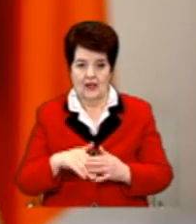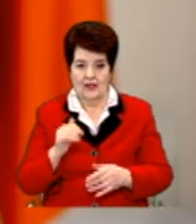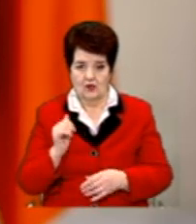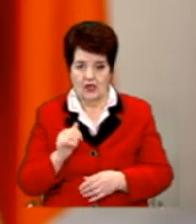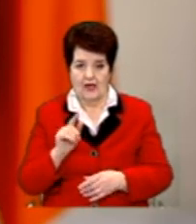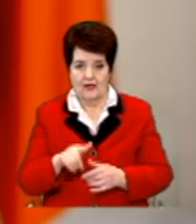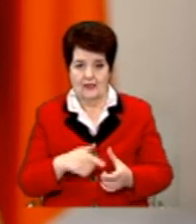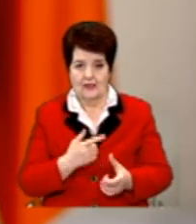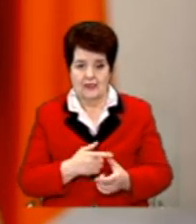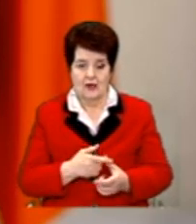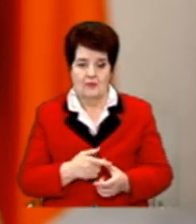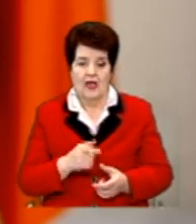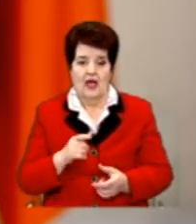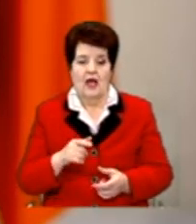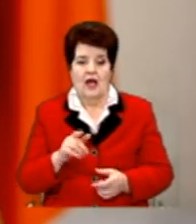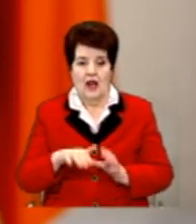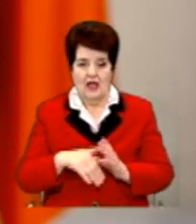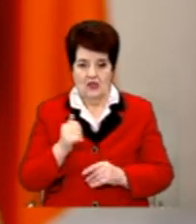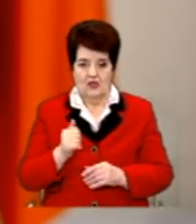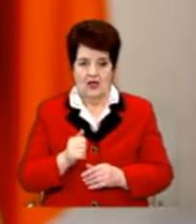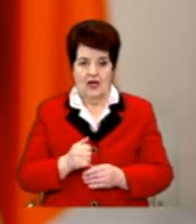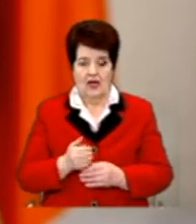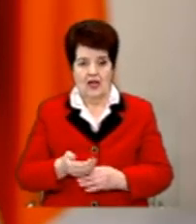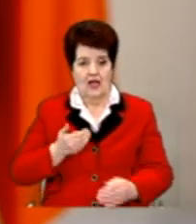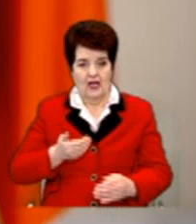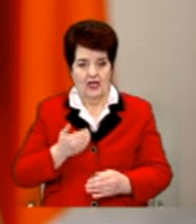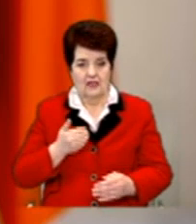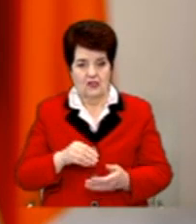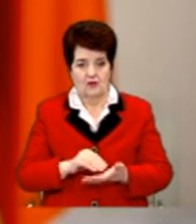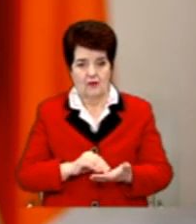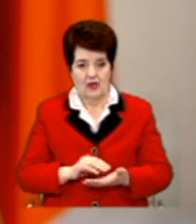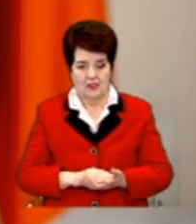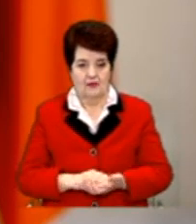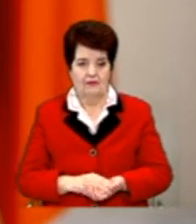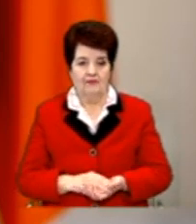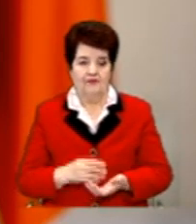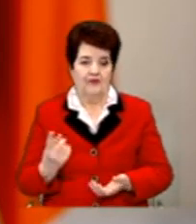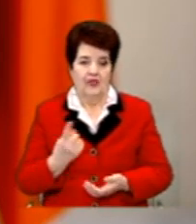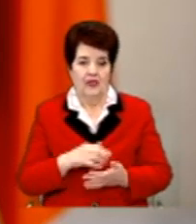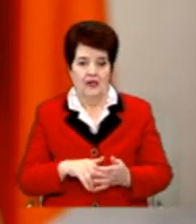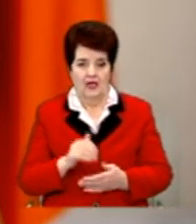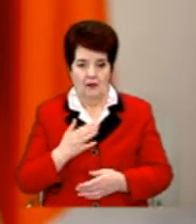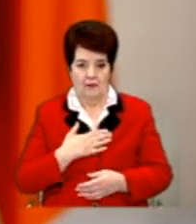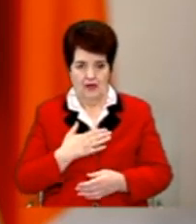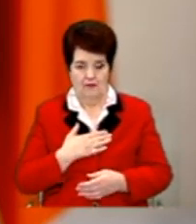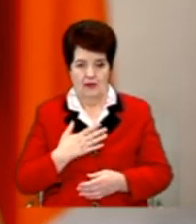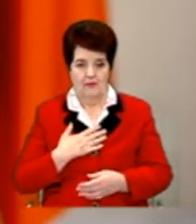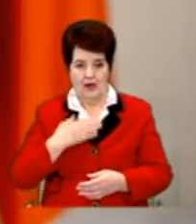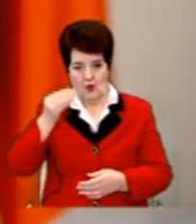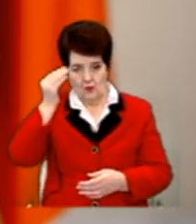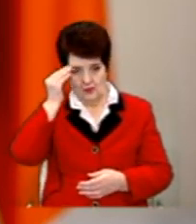înseamnă alegeri anticipate. Alegerile anticipate sunt prima mea